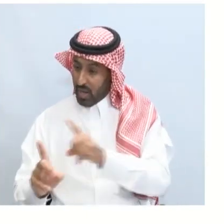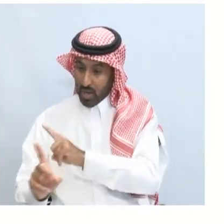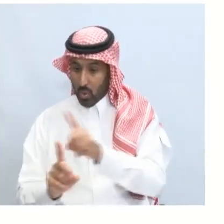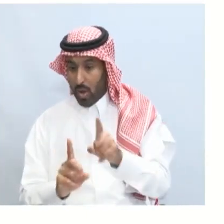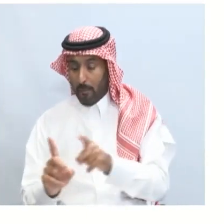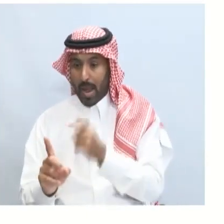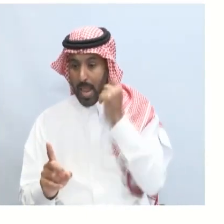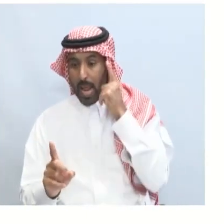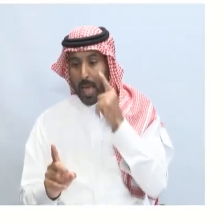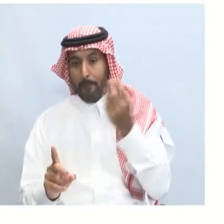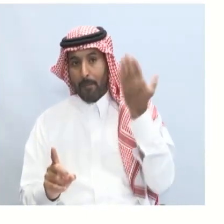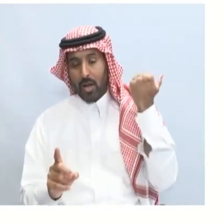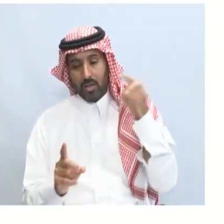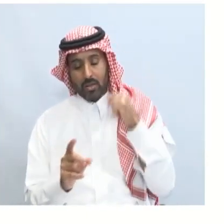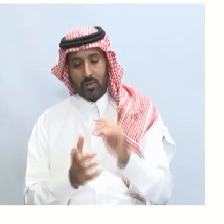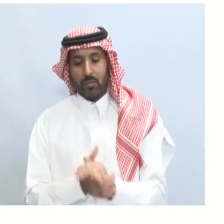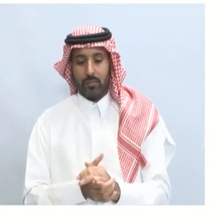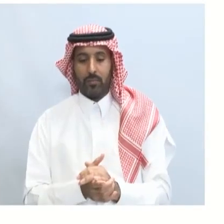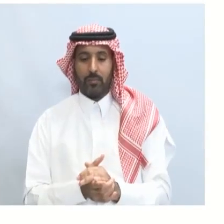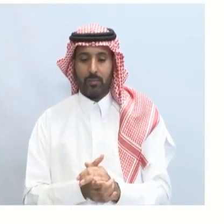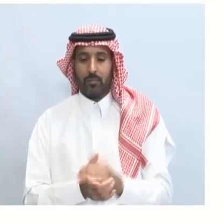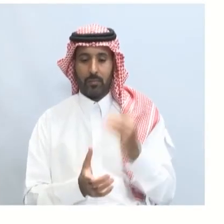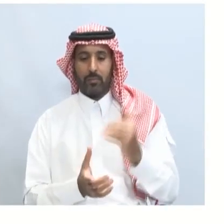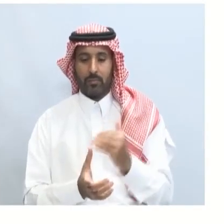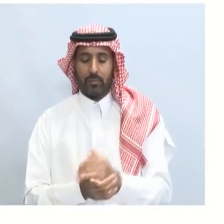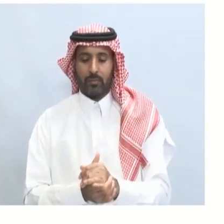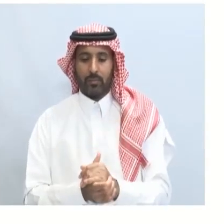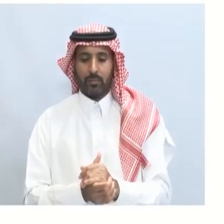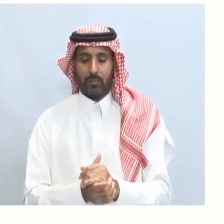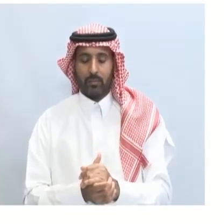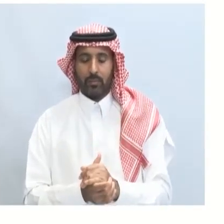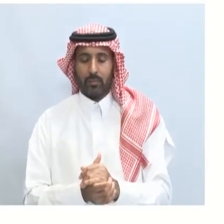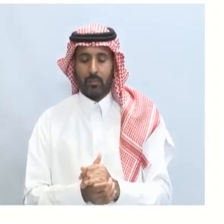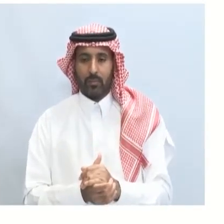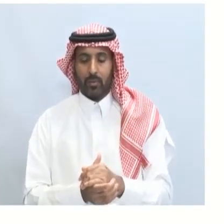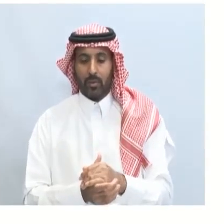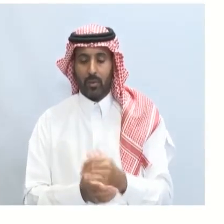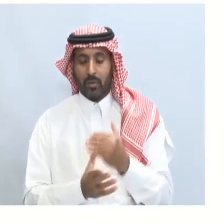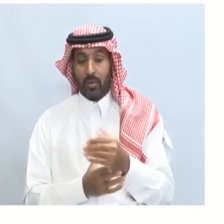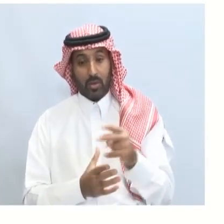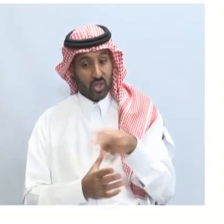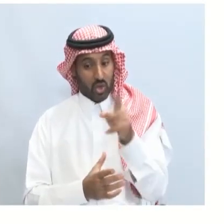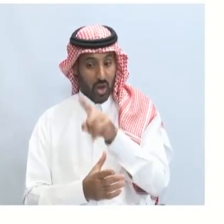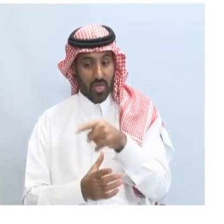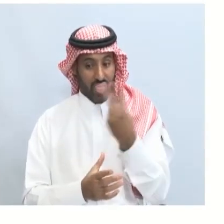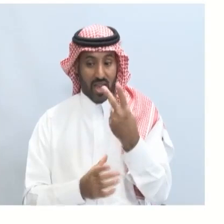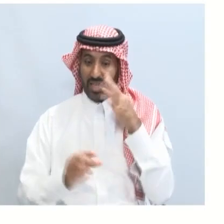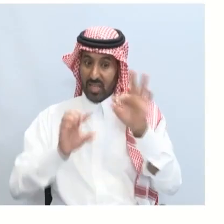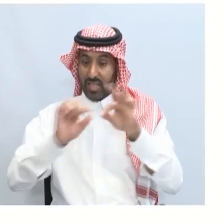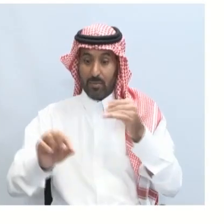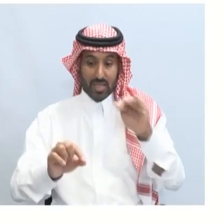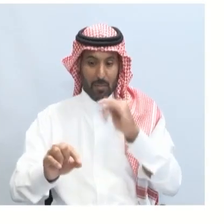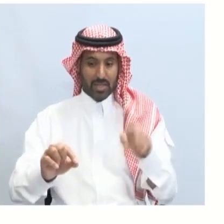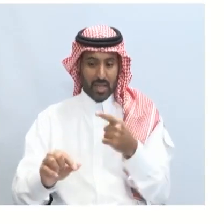بين علماء الفلك من بين عده نظريات ايضا السؤال الثاني اختر الاجابه